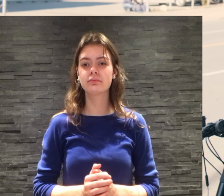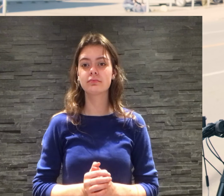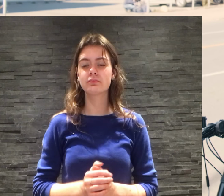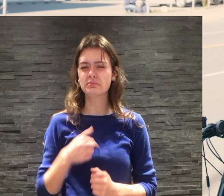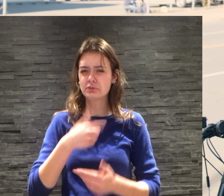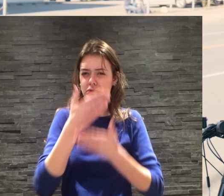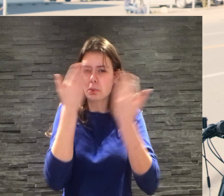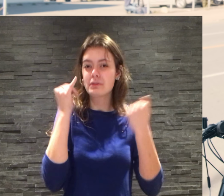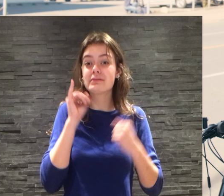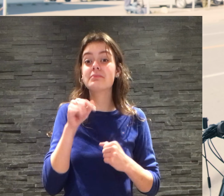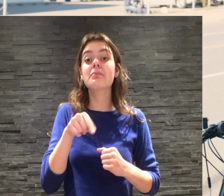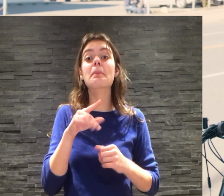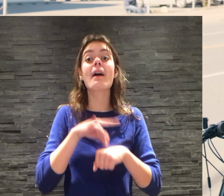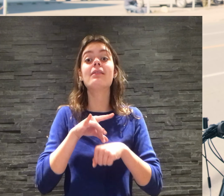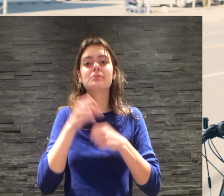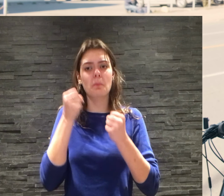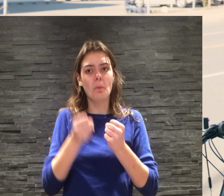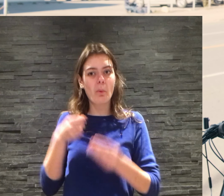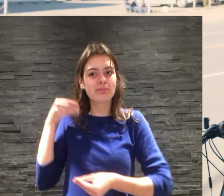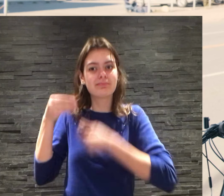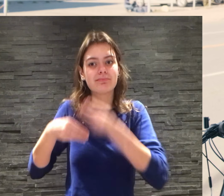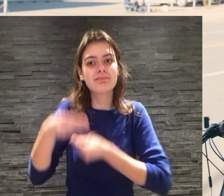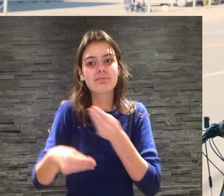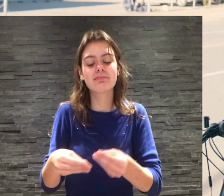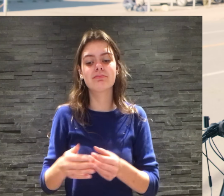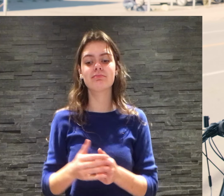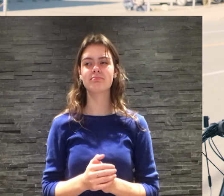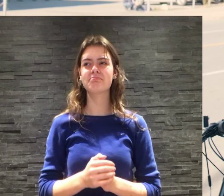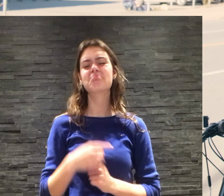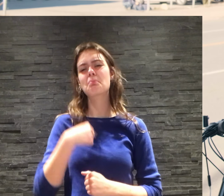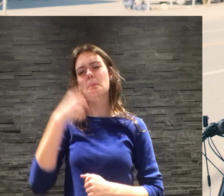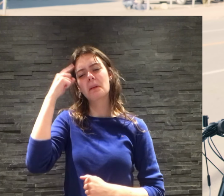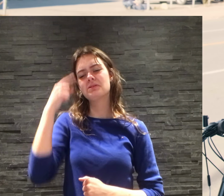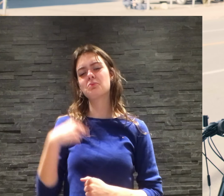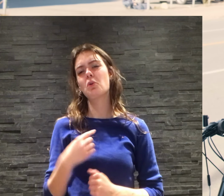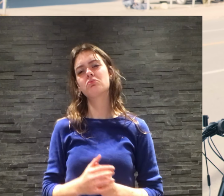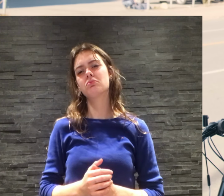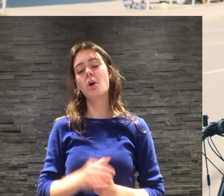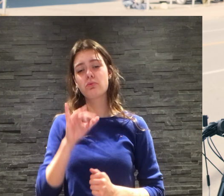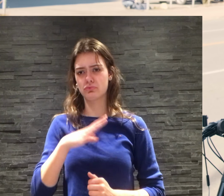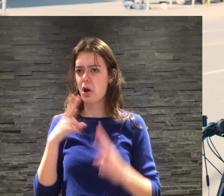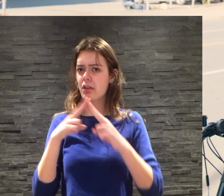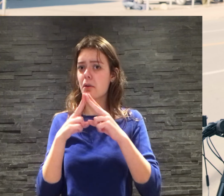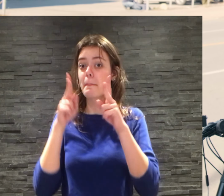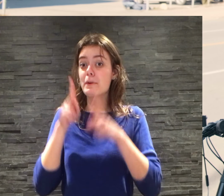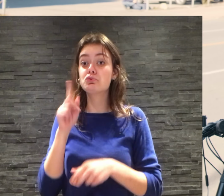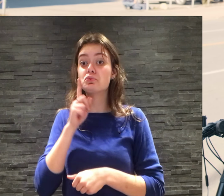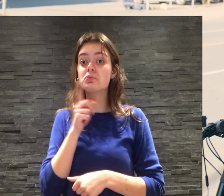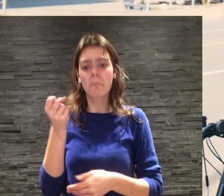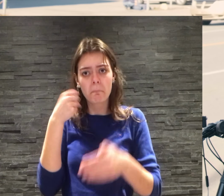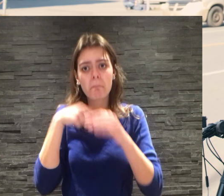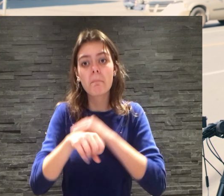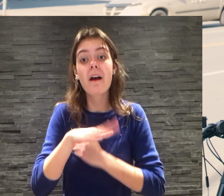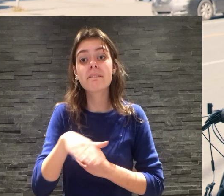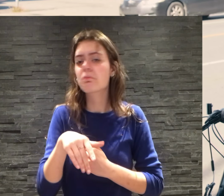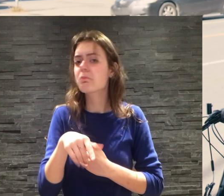Je ne sais pas si c'est une maladie qui peut être passée de génération en génération. Je ne pense pas,